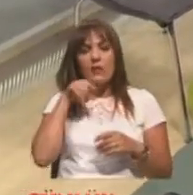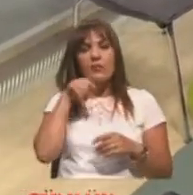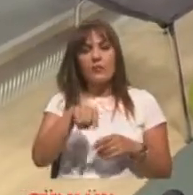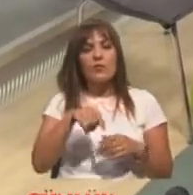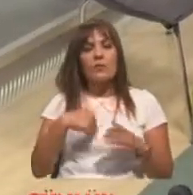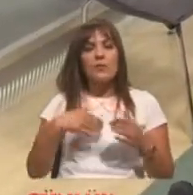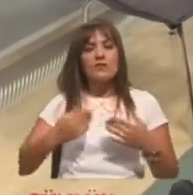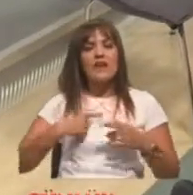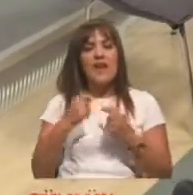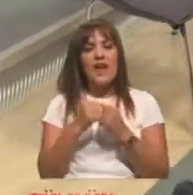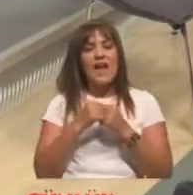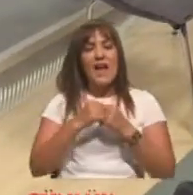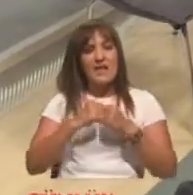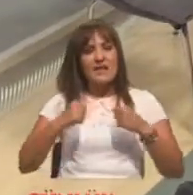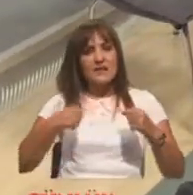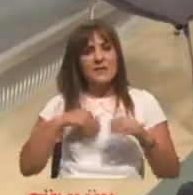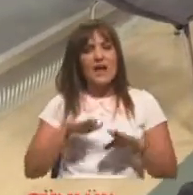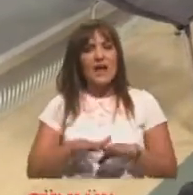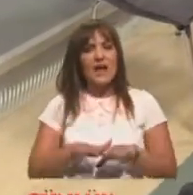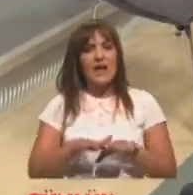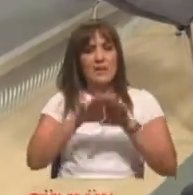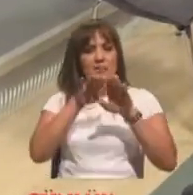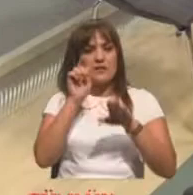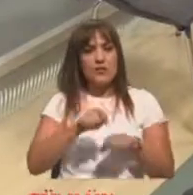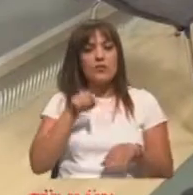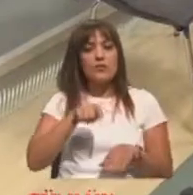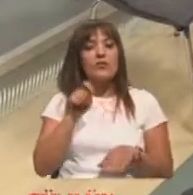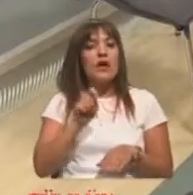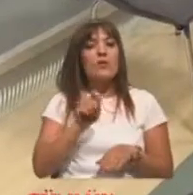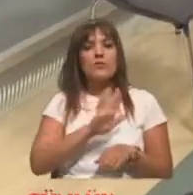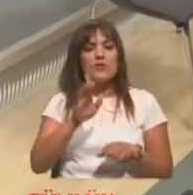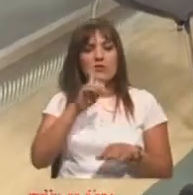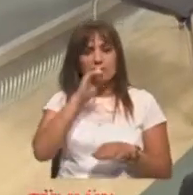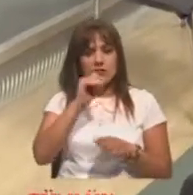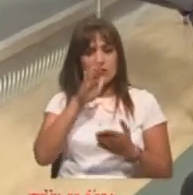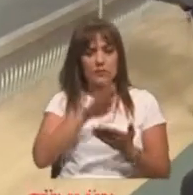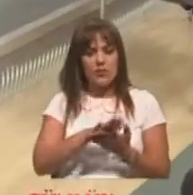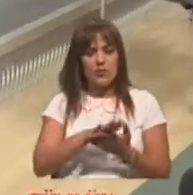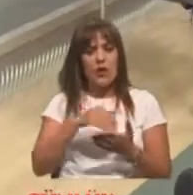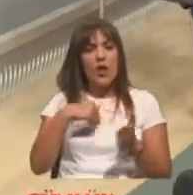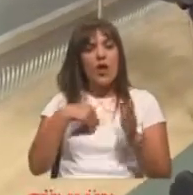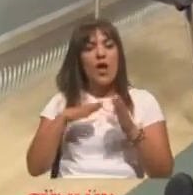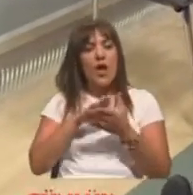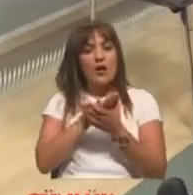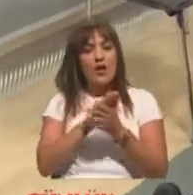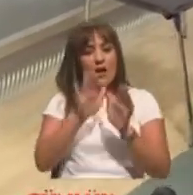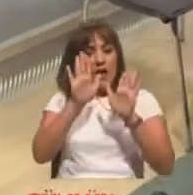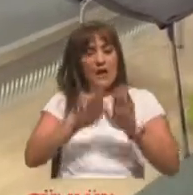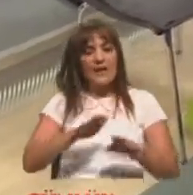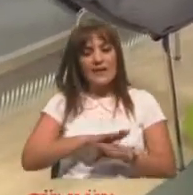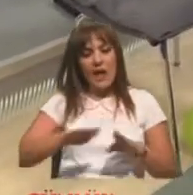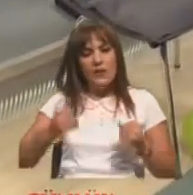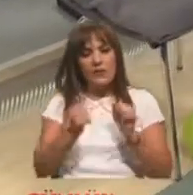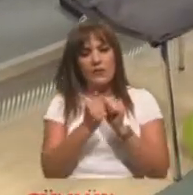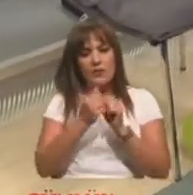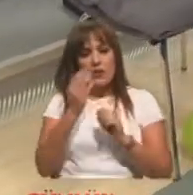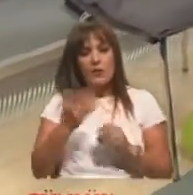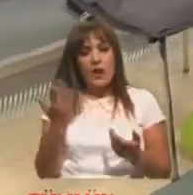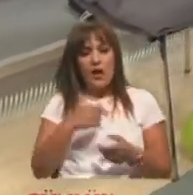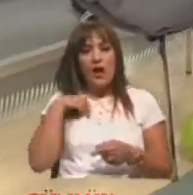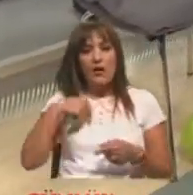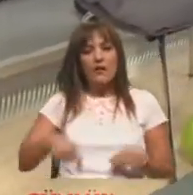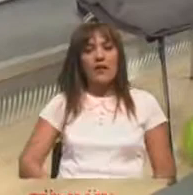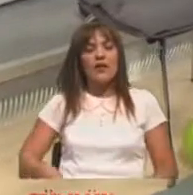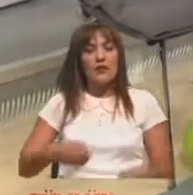bacaklarımın böyle esnemesini ve kalkmasını sağlar. Bunu yapmıyoruz. Topuklar yerden ayrılmayacak ama hala